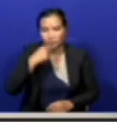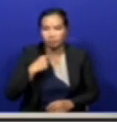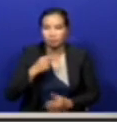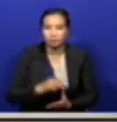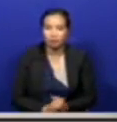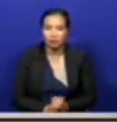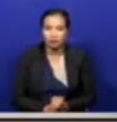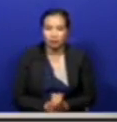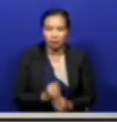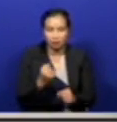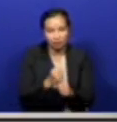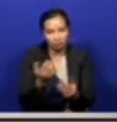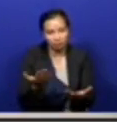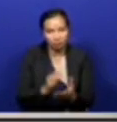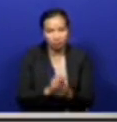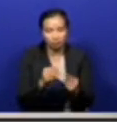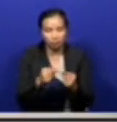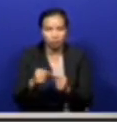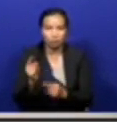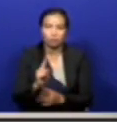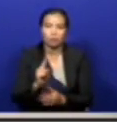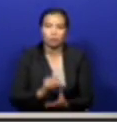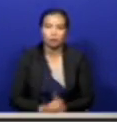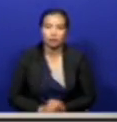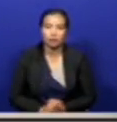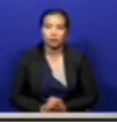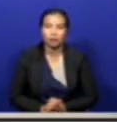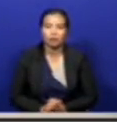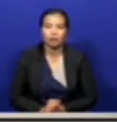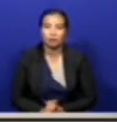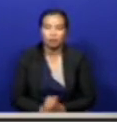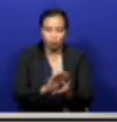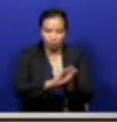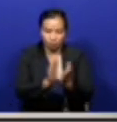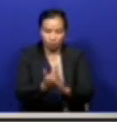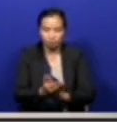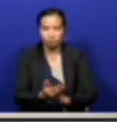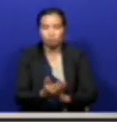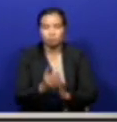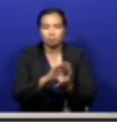หลังจากนั้นทำไงครับหลังจากนั้นทำไงโ